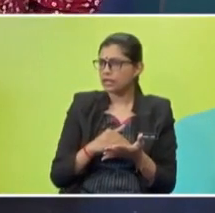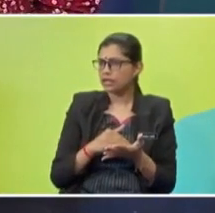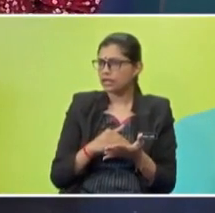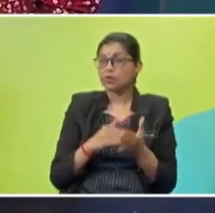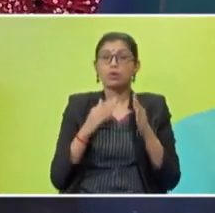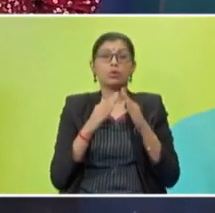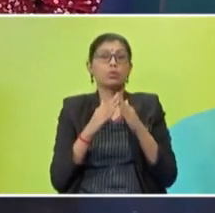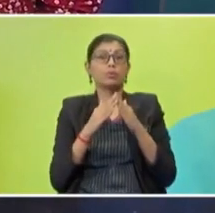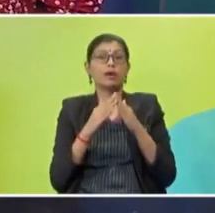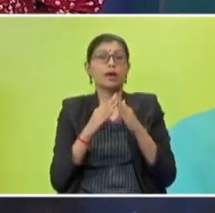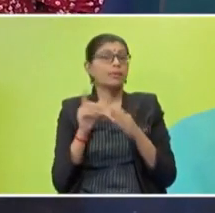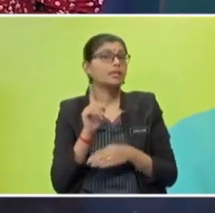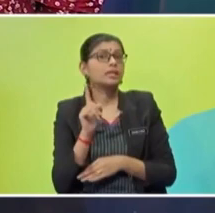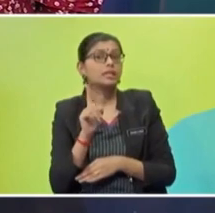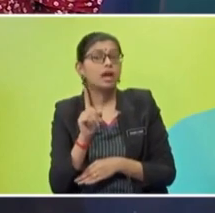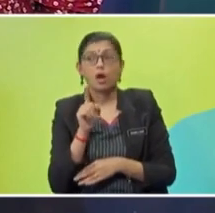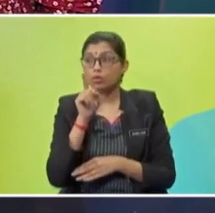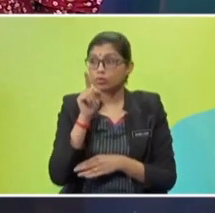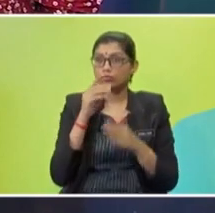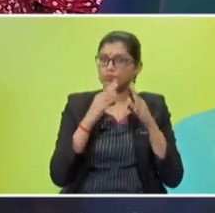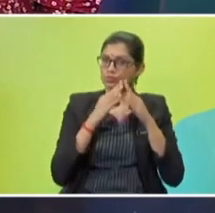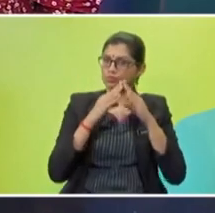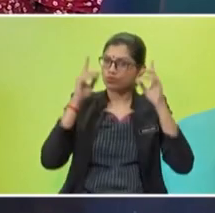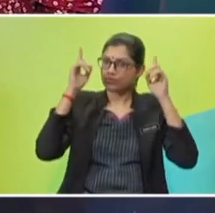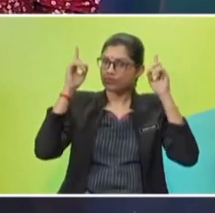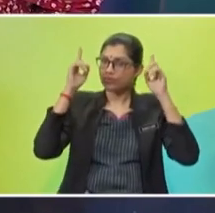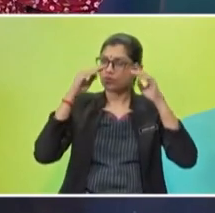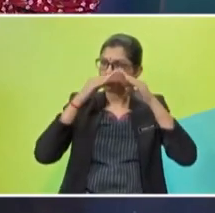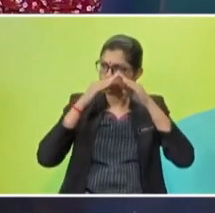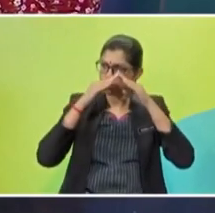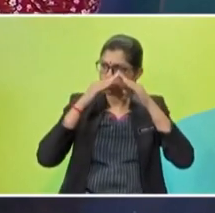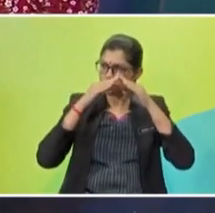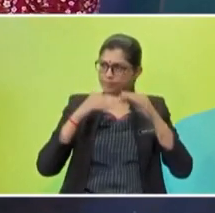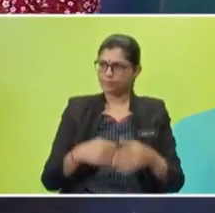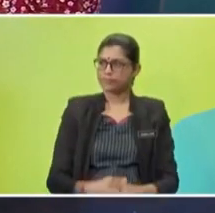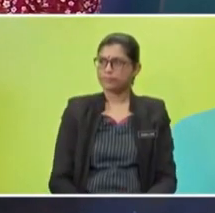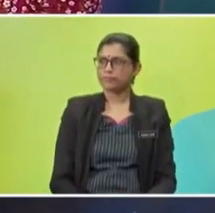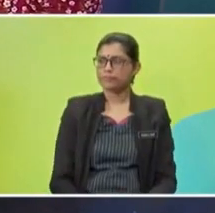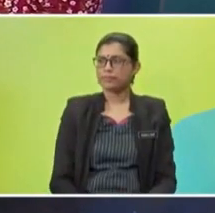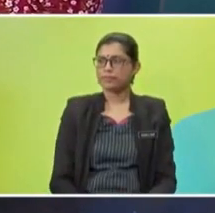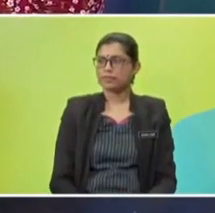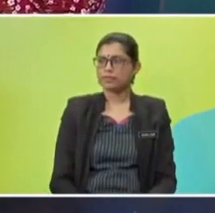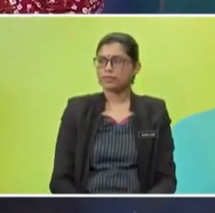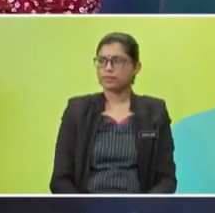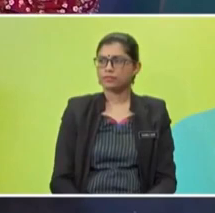eh ah rumah dekat sini oke mengatakan jika belakang